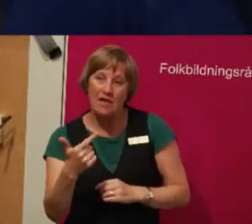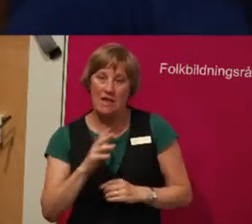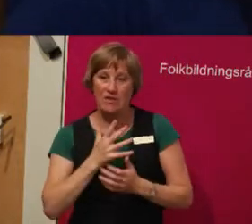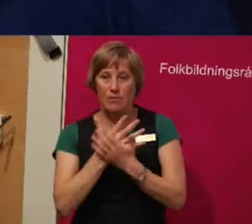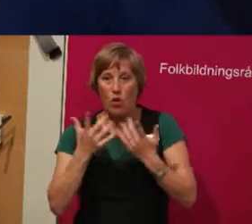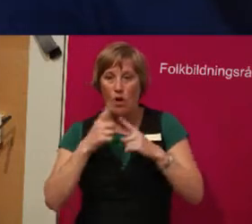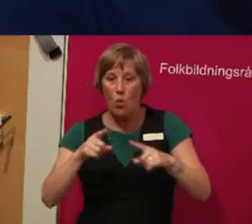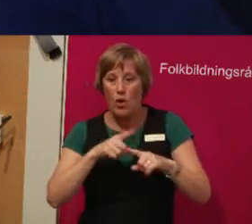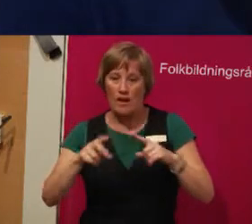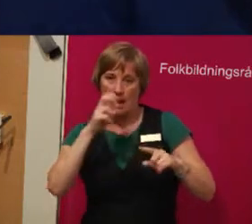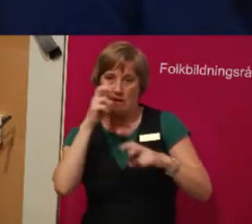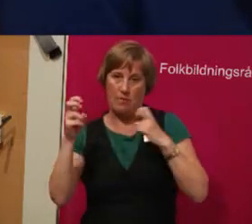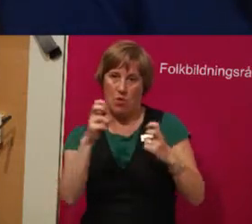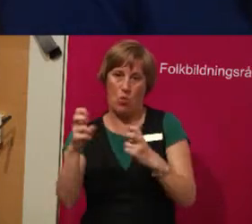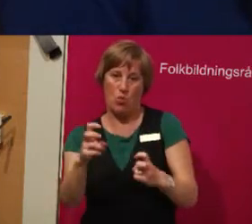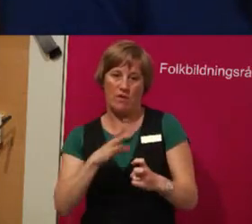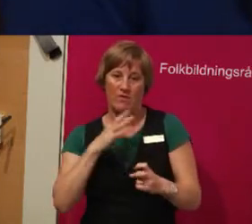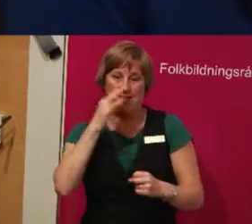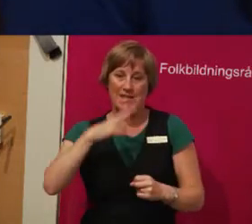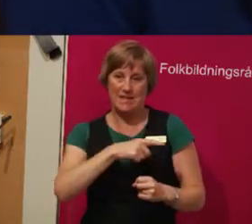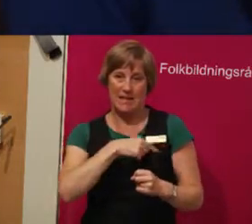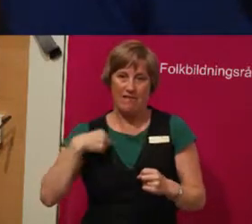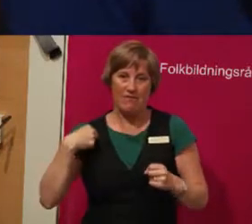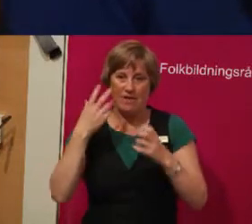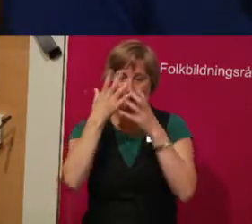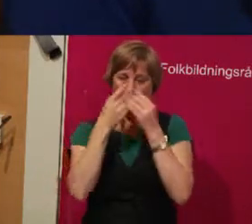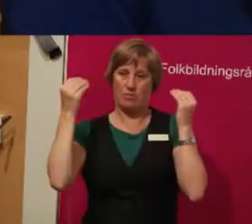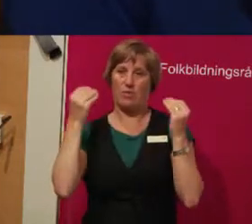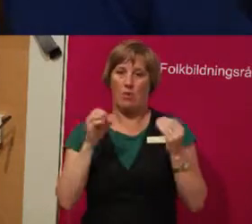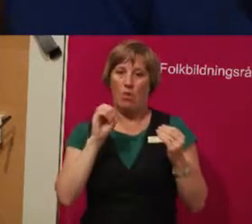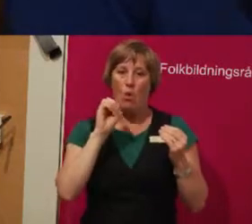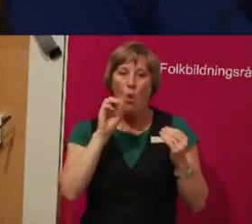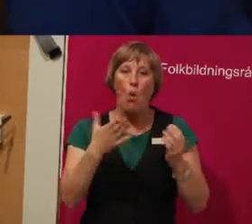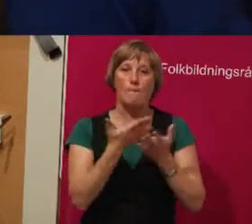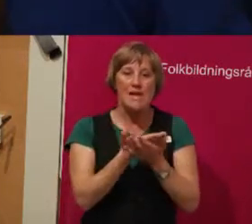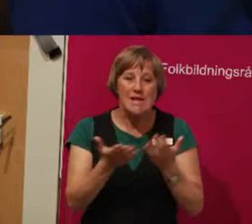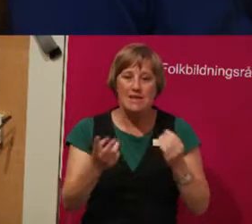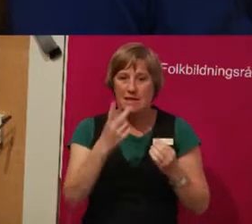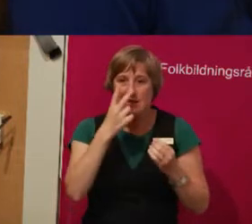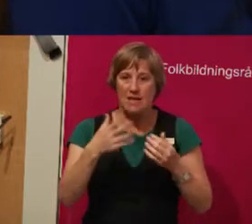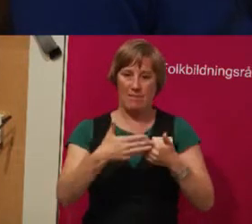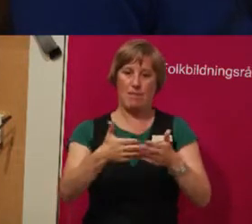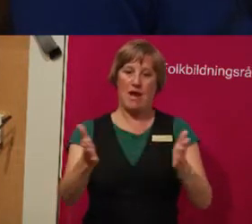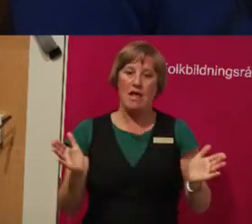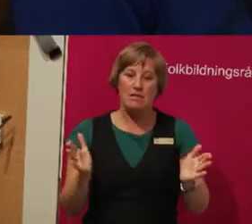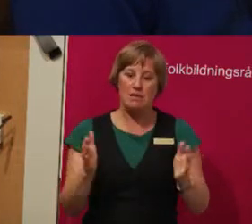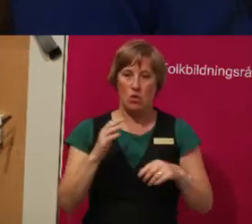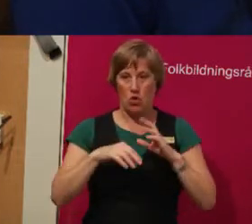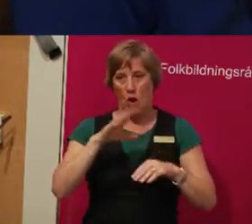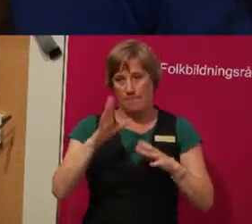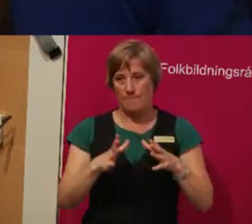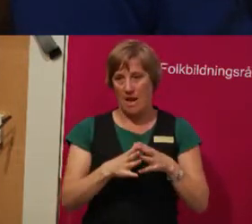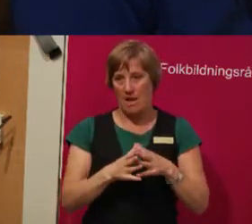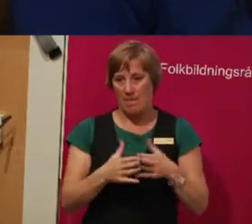tror att det finns risk för att vi tappar bort om vi inte gör de här lite större utvärderingarna eller belysningarna av